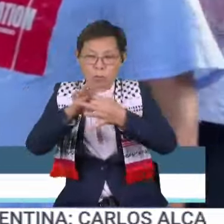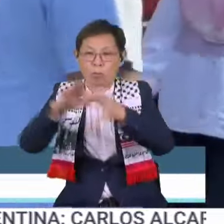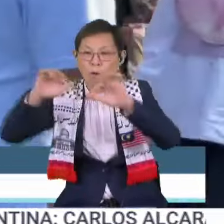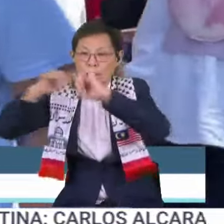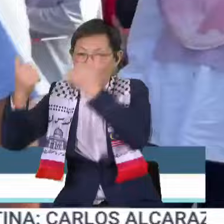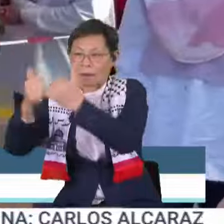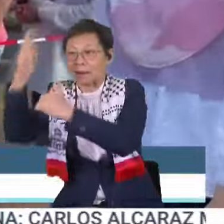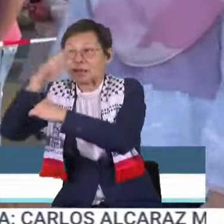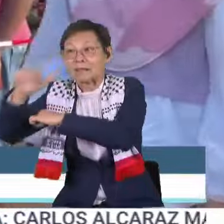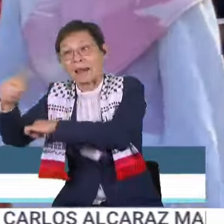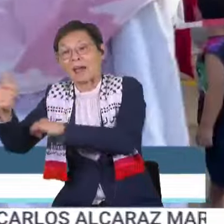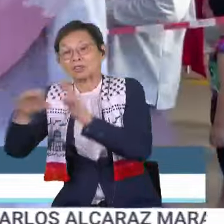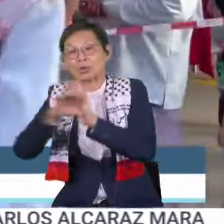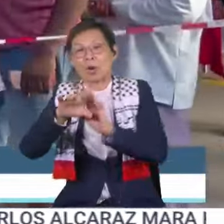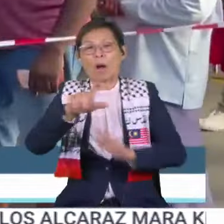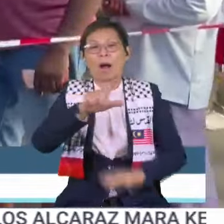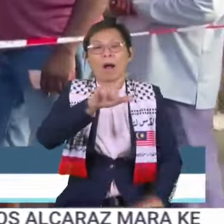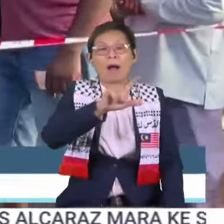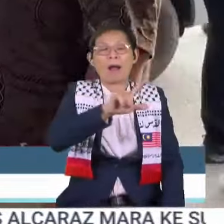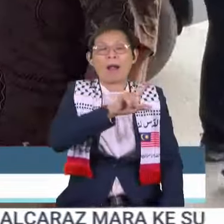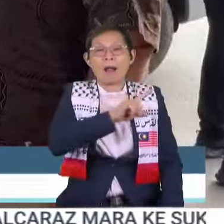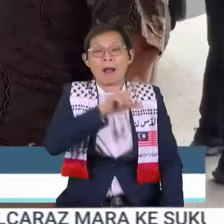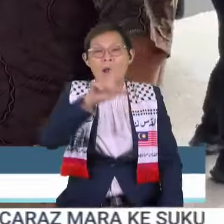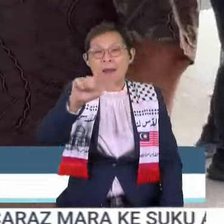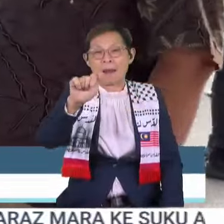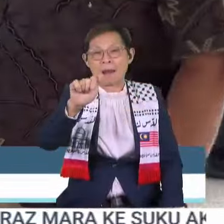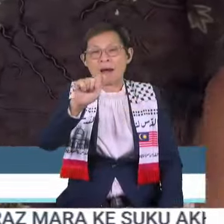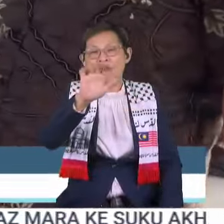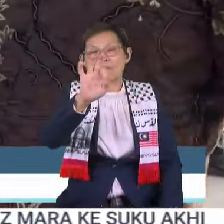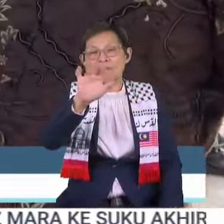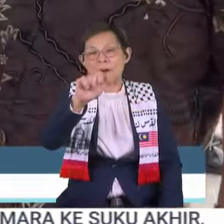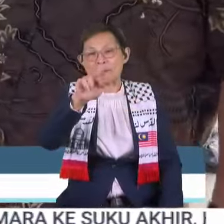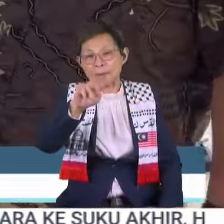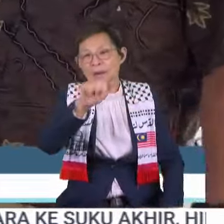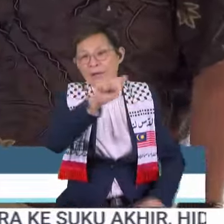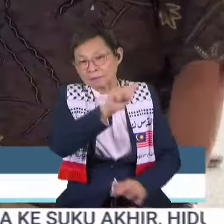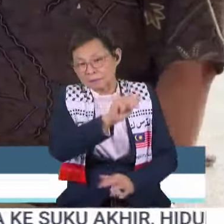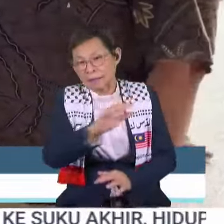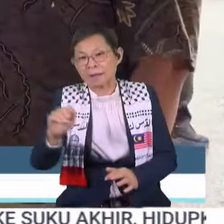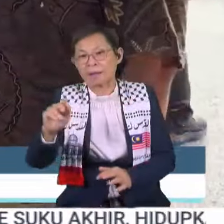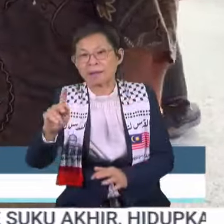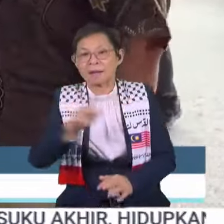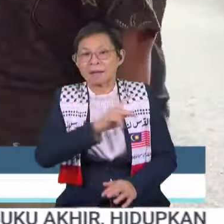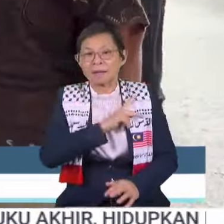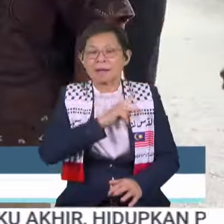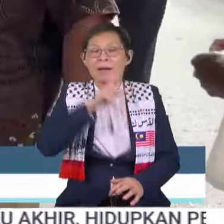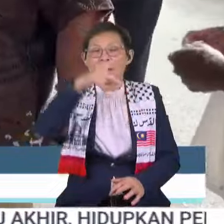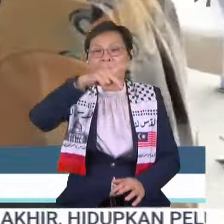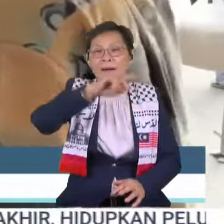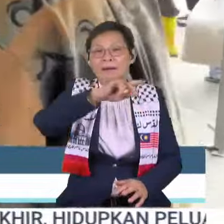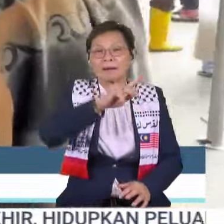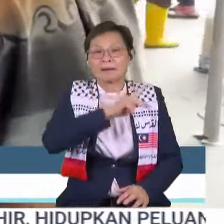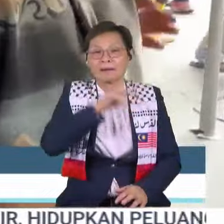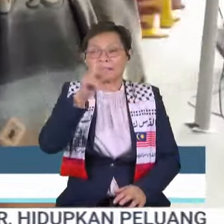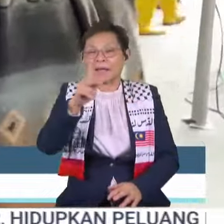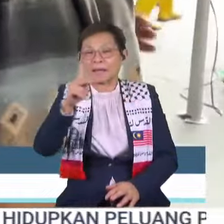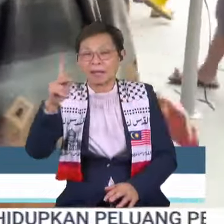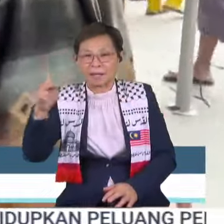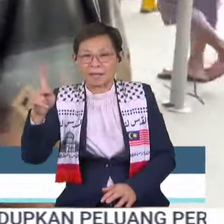daripada agensi kerajaan lain sepertiembaga pemasaran pertanian Tuan F dan kementerian perangan dalam negeri dan hal ehwal